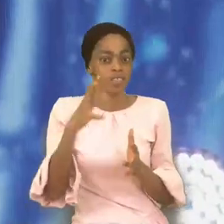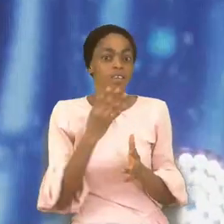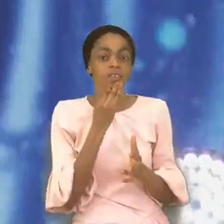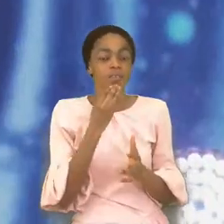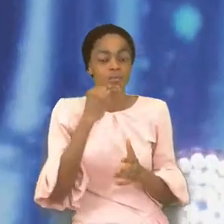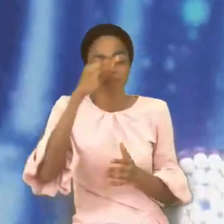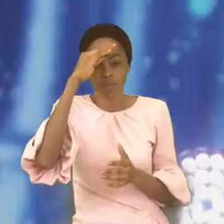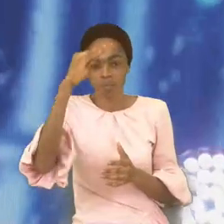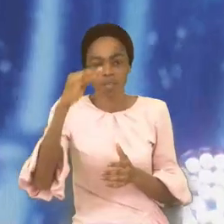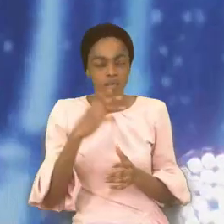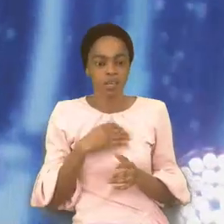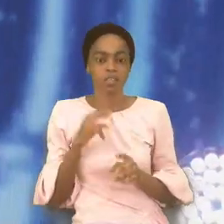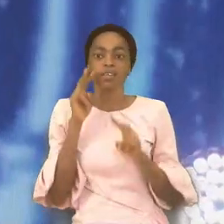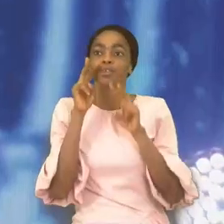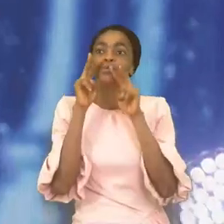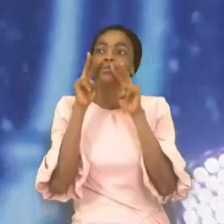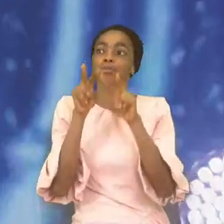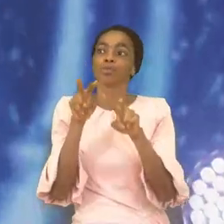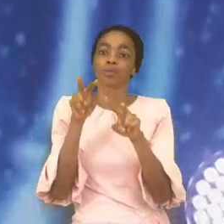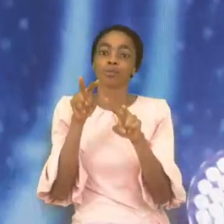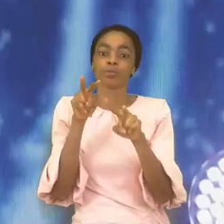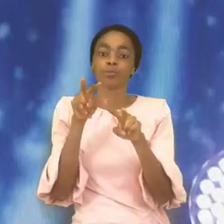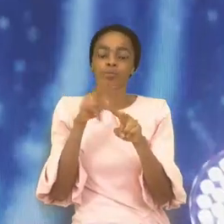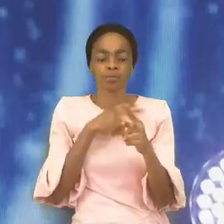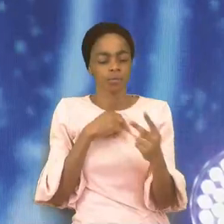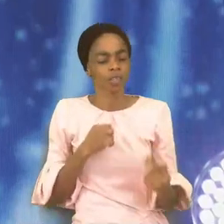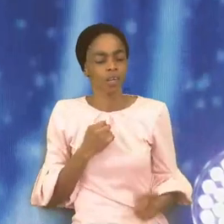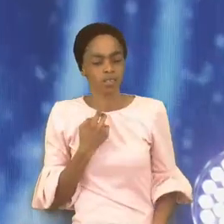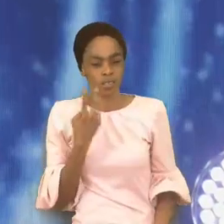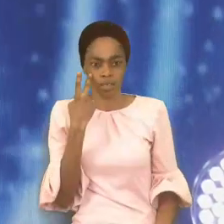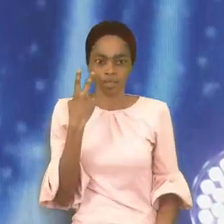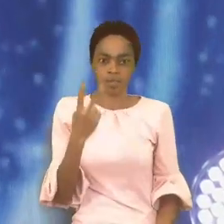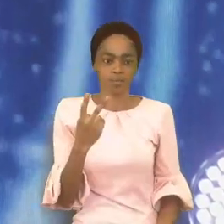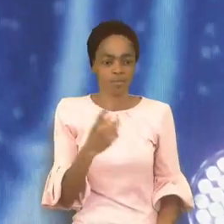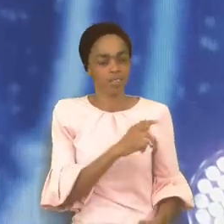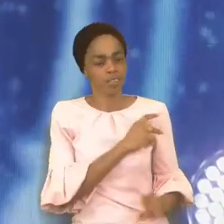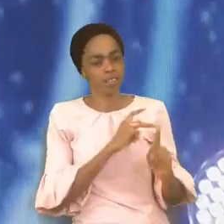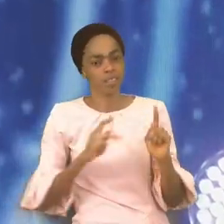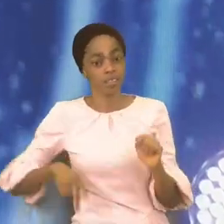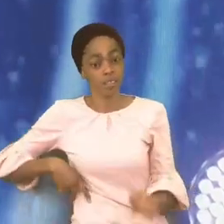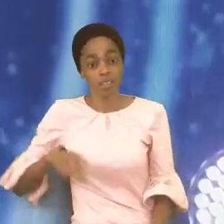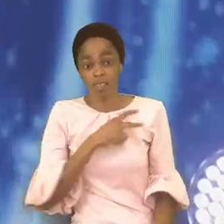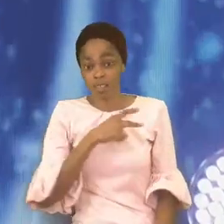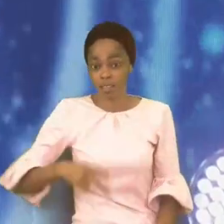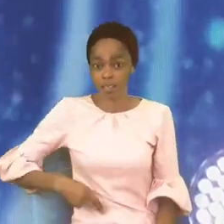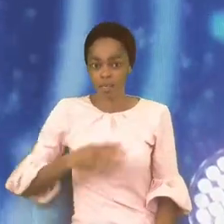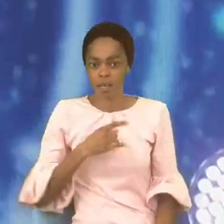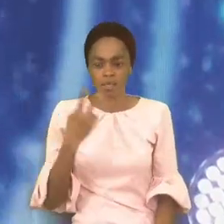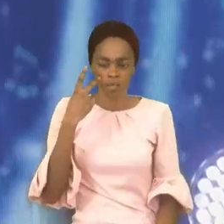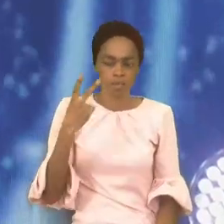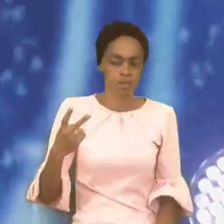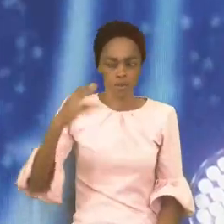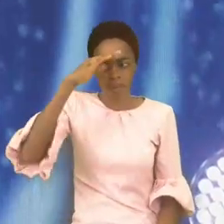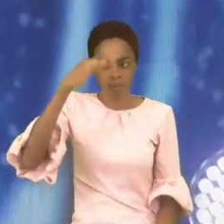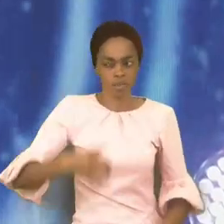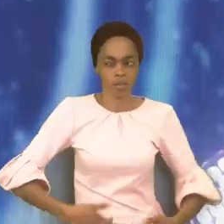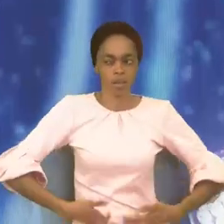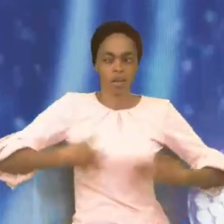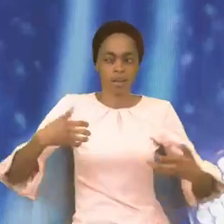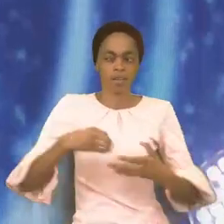Shadrach, Meshach et Abednego ont levé les regards. Et ils ont vu le roi. Et ils ont vu la fureur sur